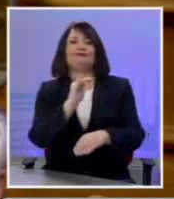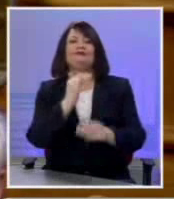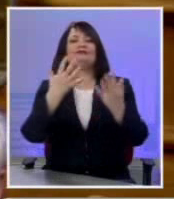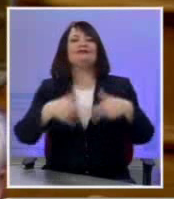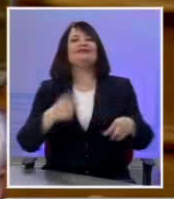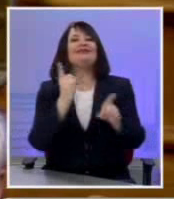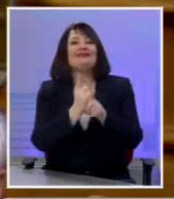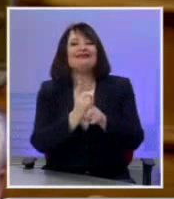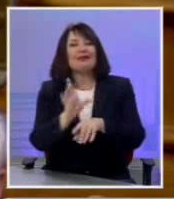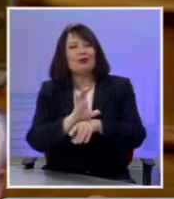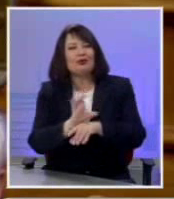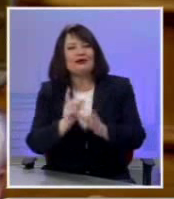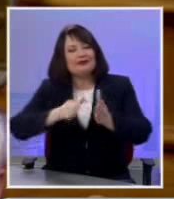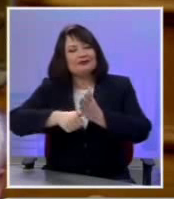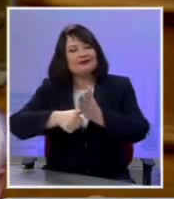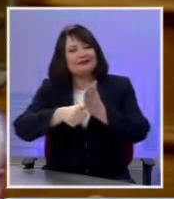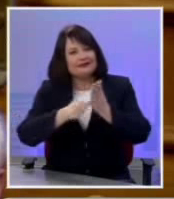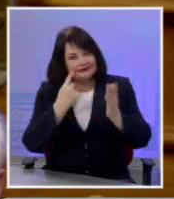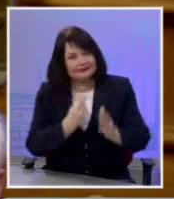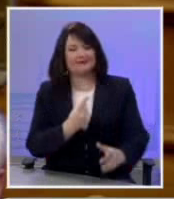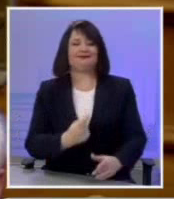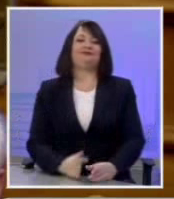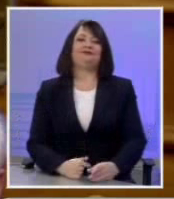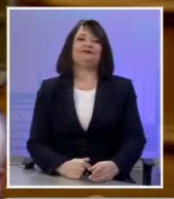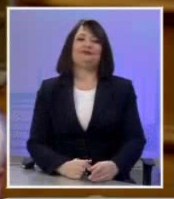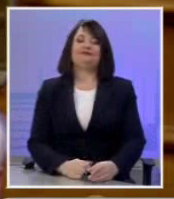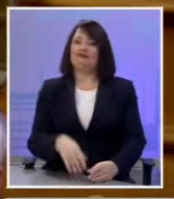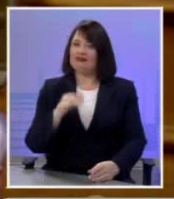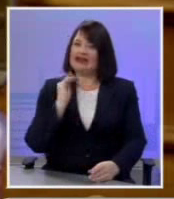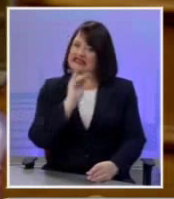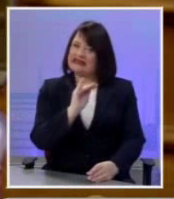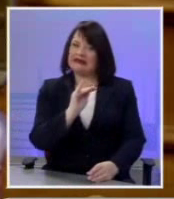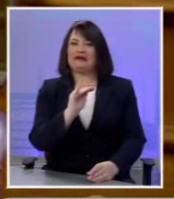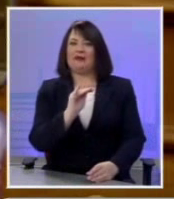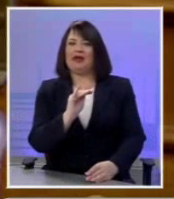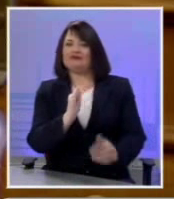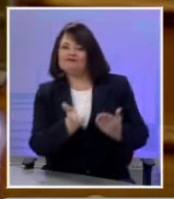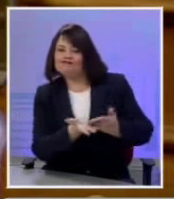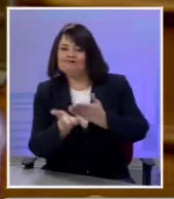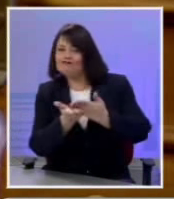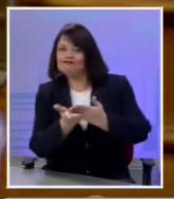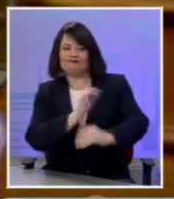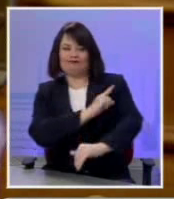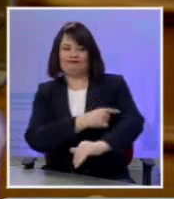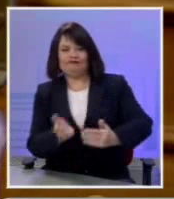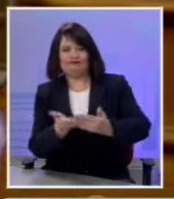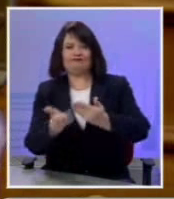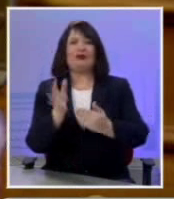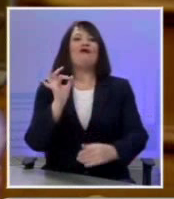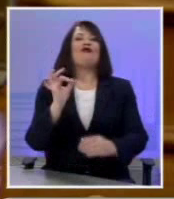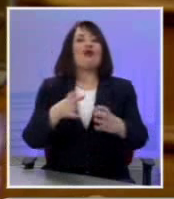Eurodac, όπως σας είπα πιο πριν, έχει ζητήσει και την ενίσχυση της Frontex, Δυστυχώς